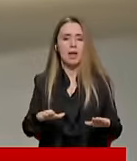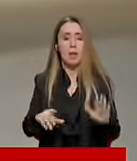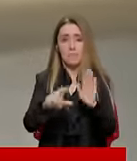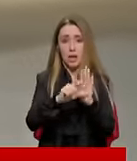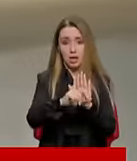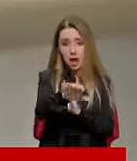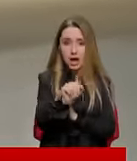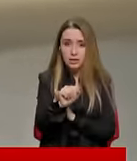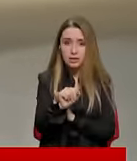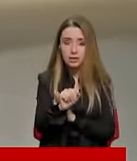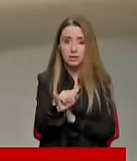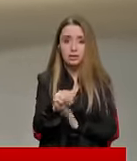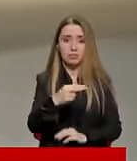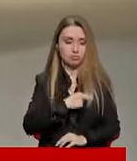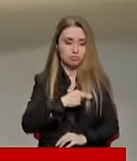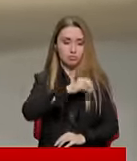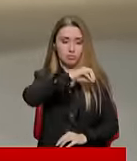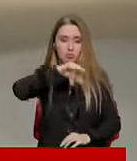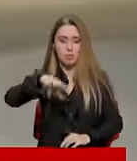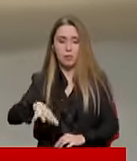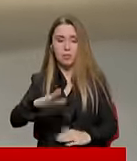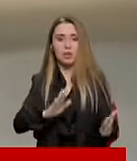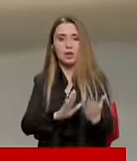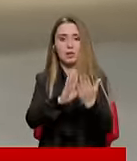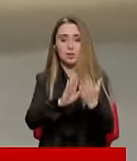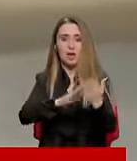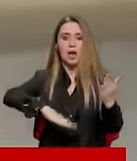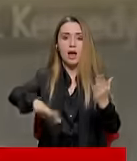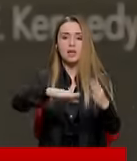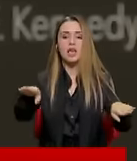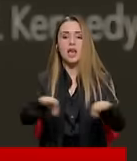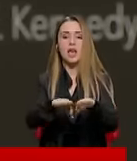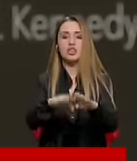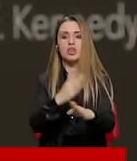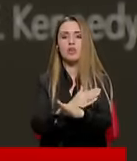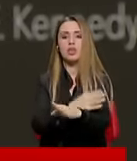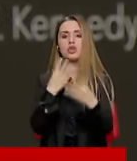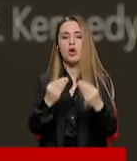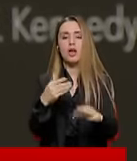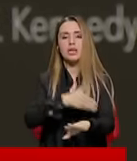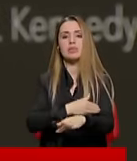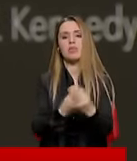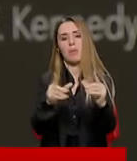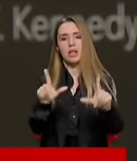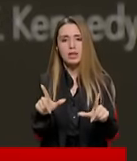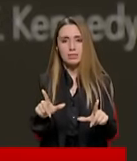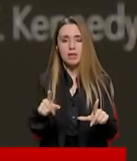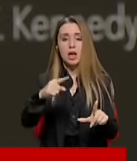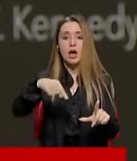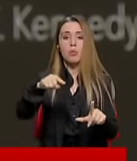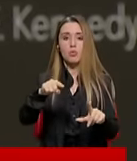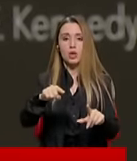almışsınızdır rozeti çıkarıp artık karşınızdaki herkese eşit bir vatandaş olarak görüp hizmet edeceksiniz bunlar hep